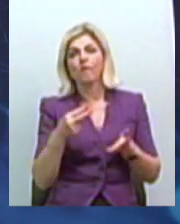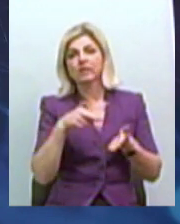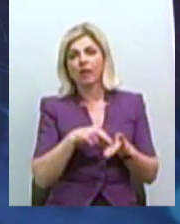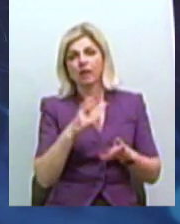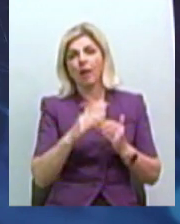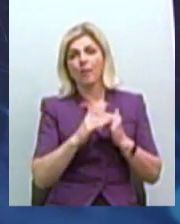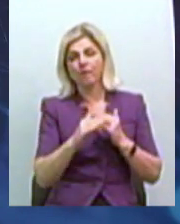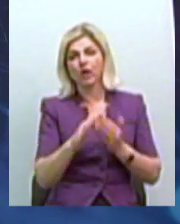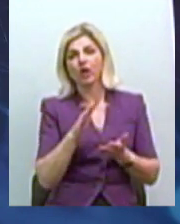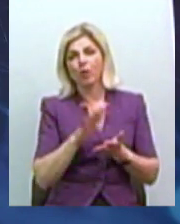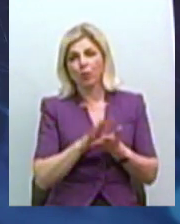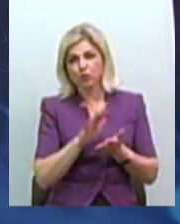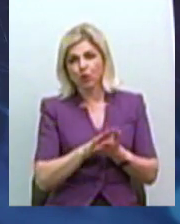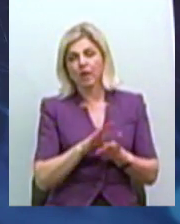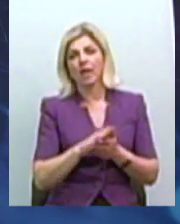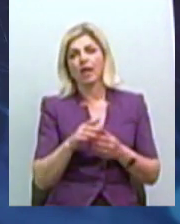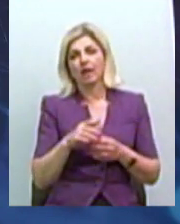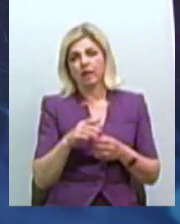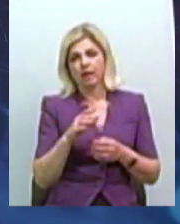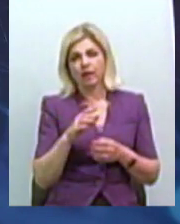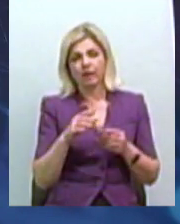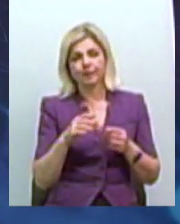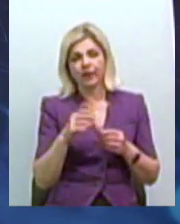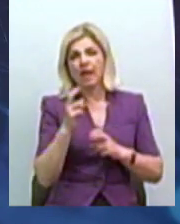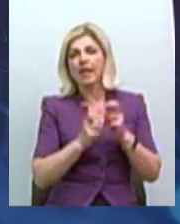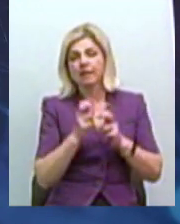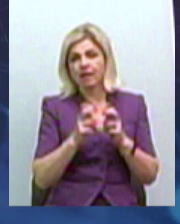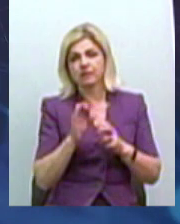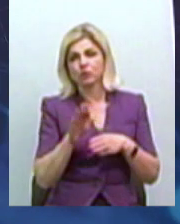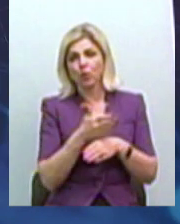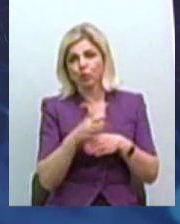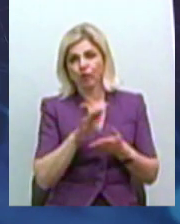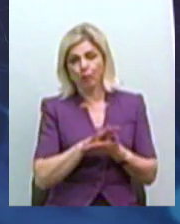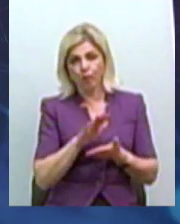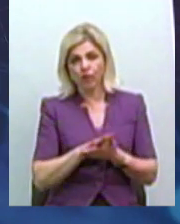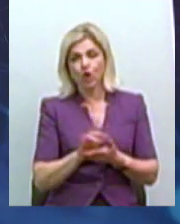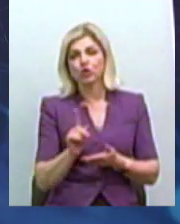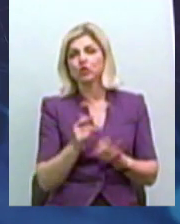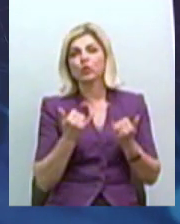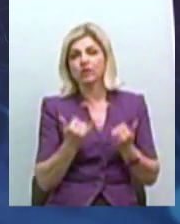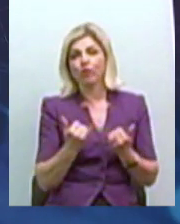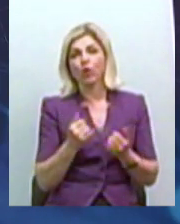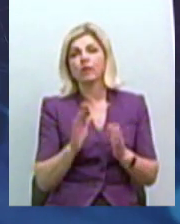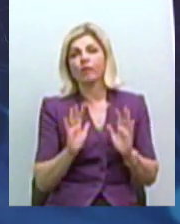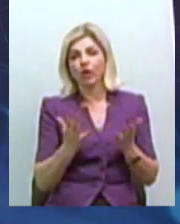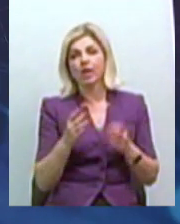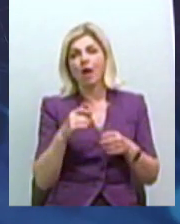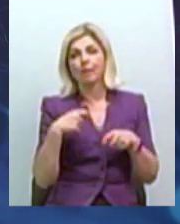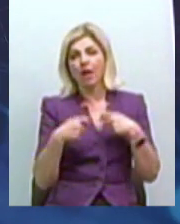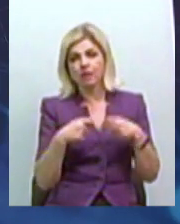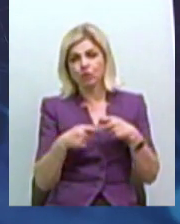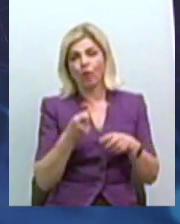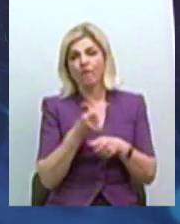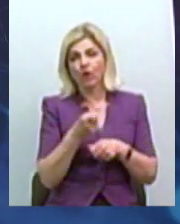полігоні твердих побутових відходів лінії з сортування сміття. А що сьогодні відбувається із пластиковими і скляними відходами, для